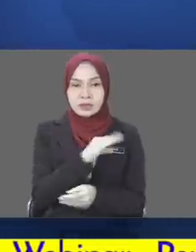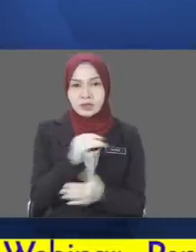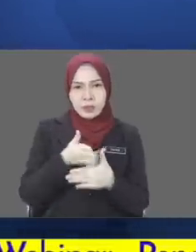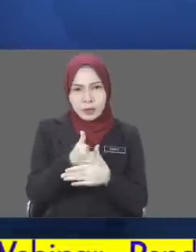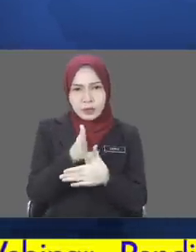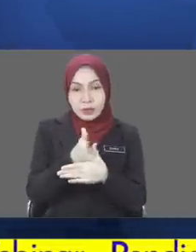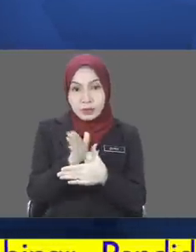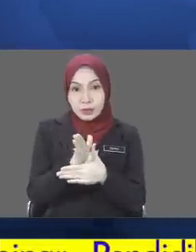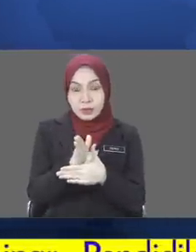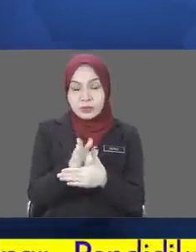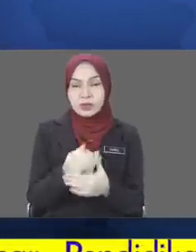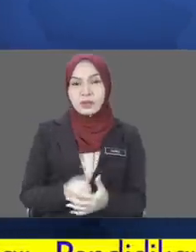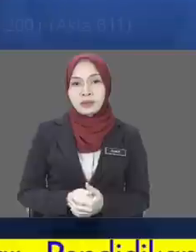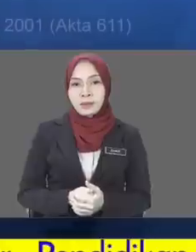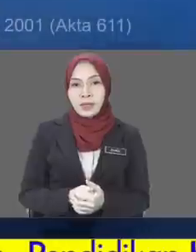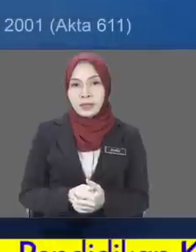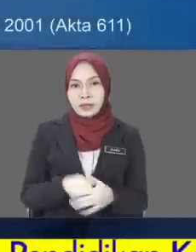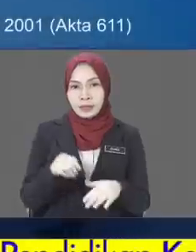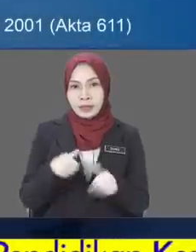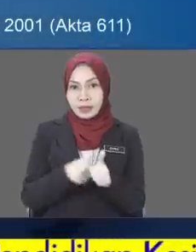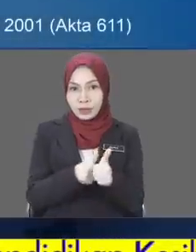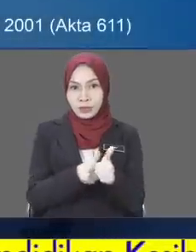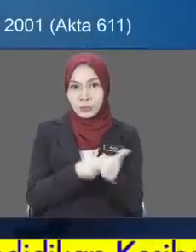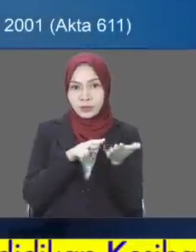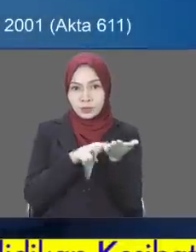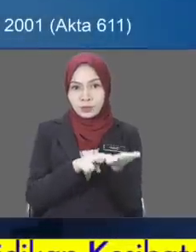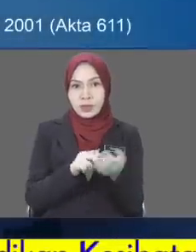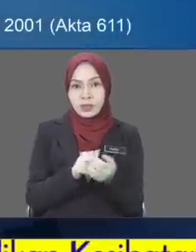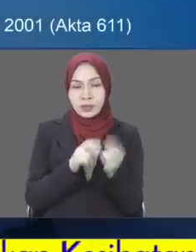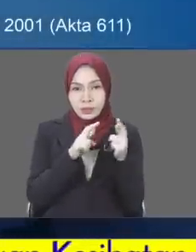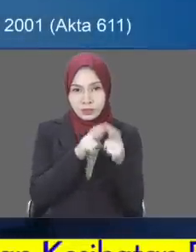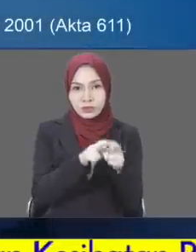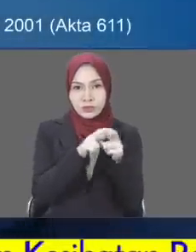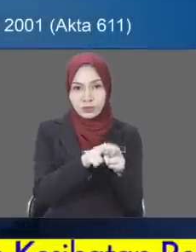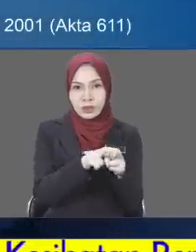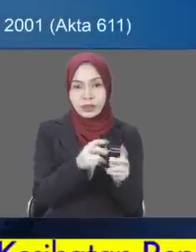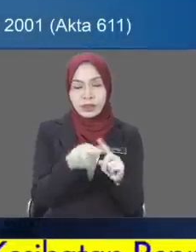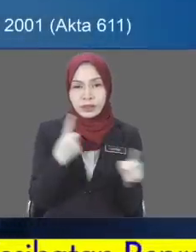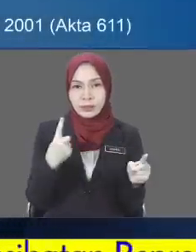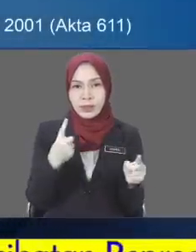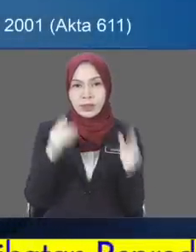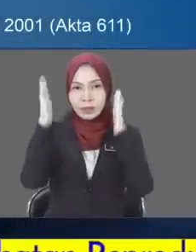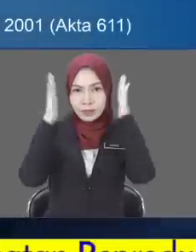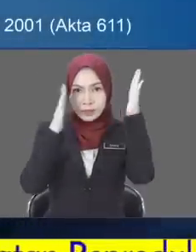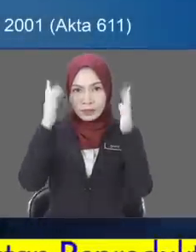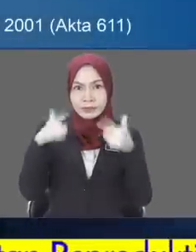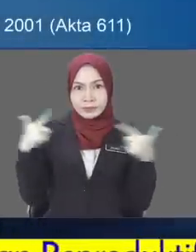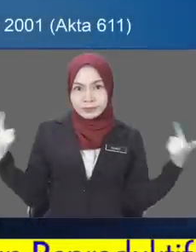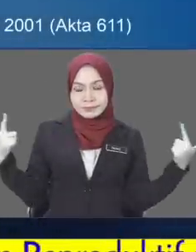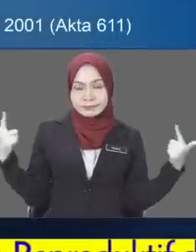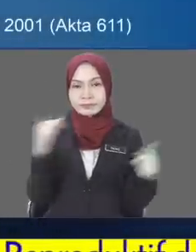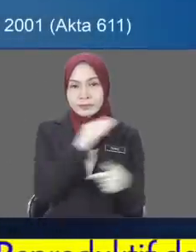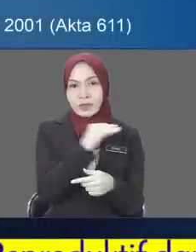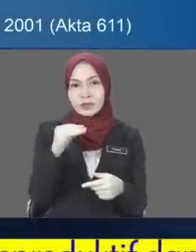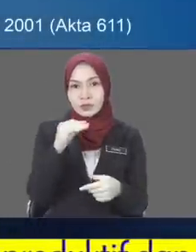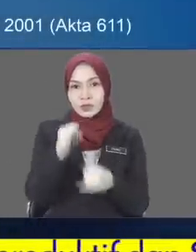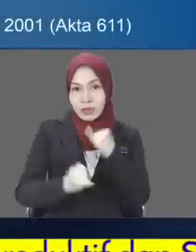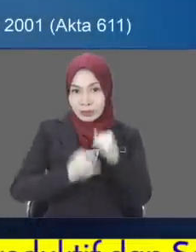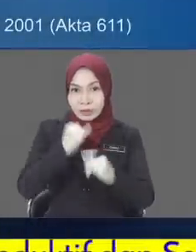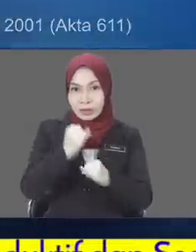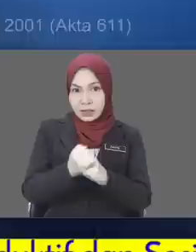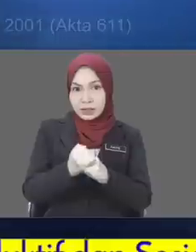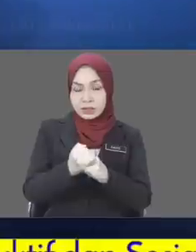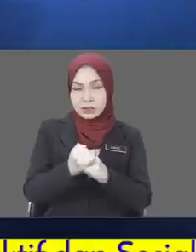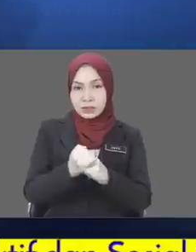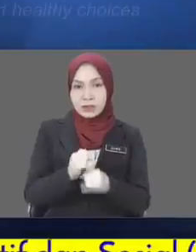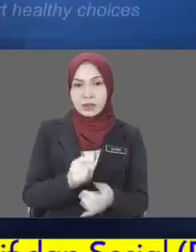berturusan dengan berbagai contoh rujukan amalan terbaik daripada negara-negara lain dan badan-badan antar bangsa